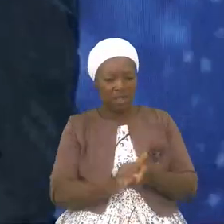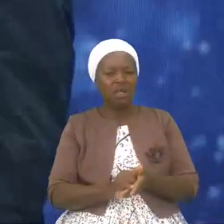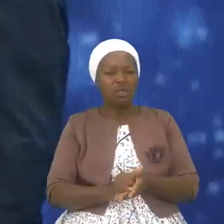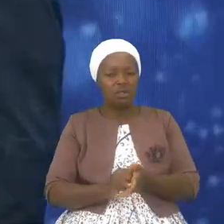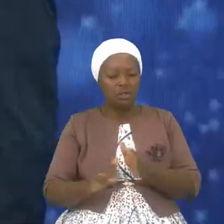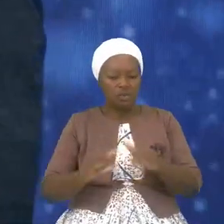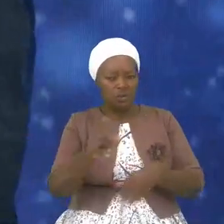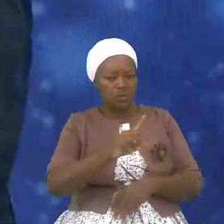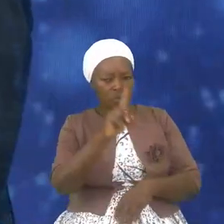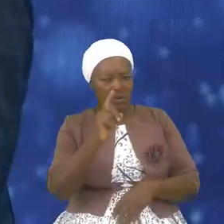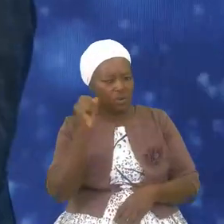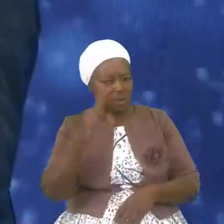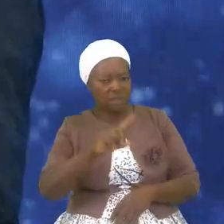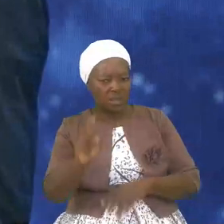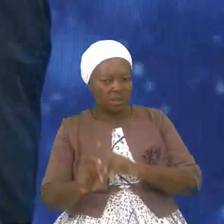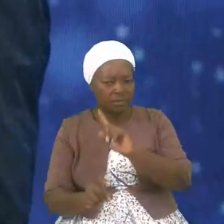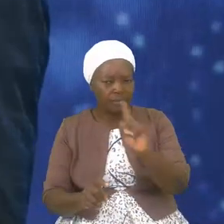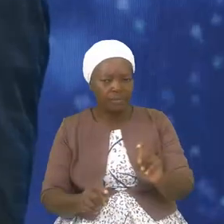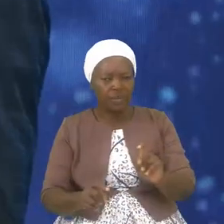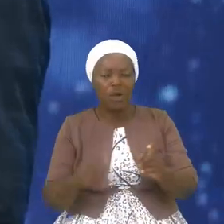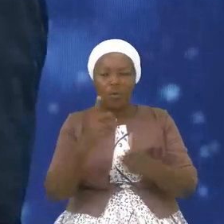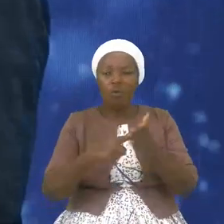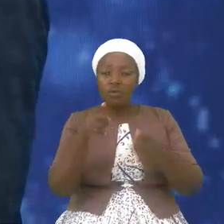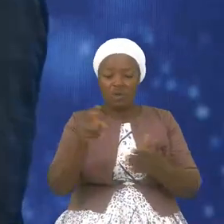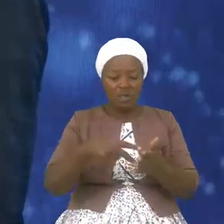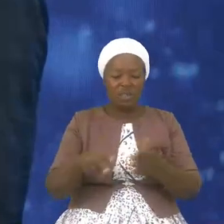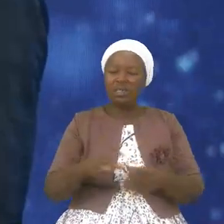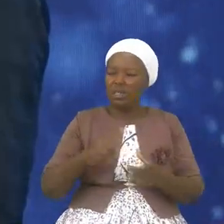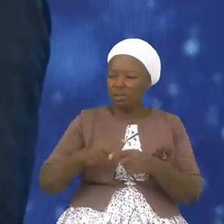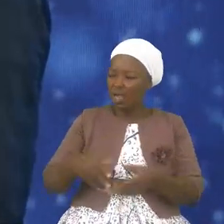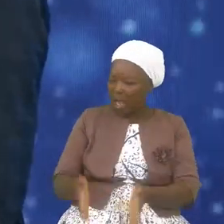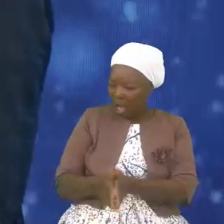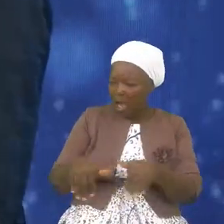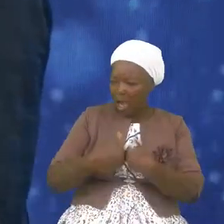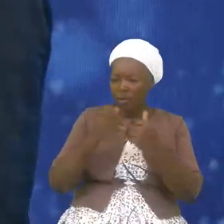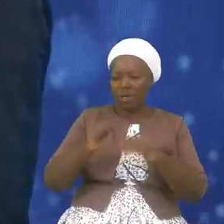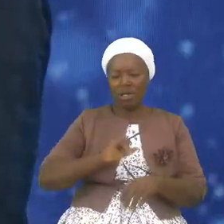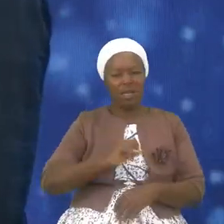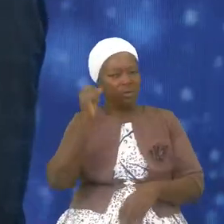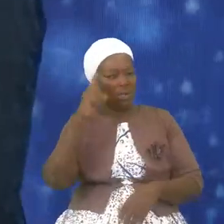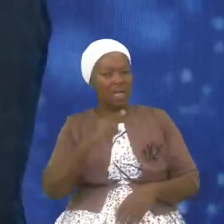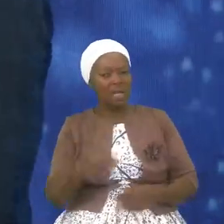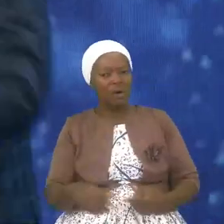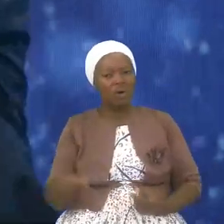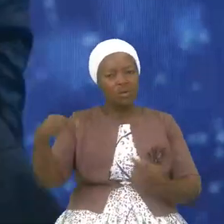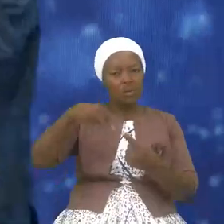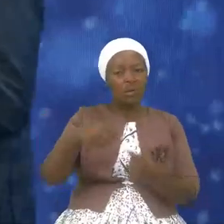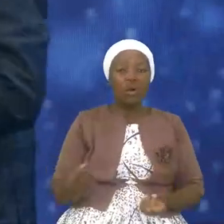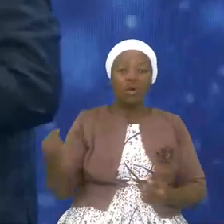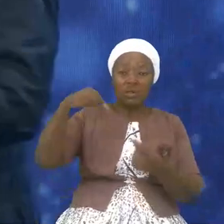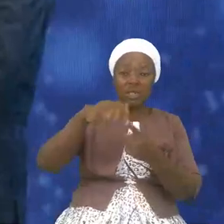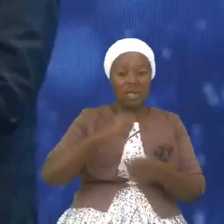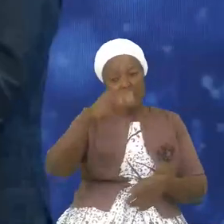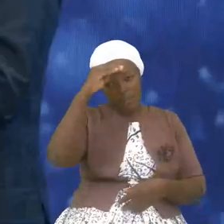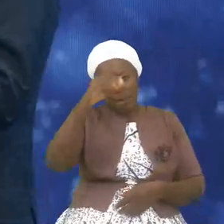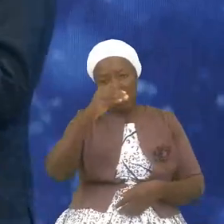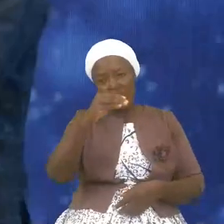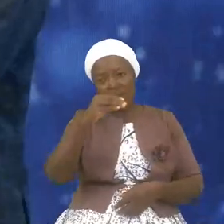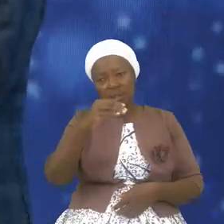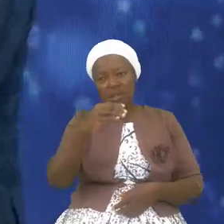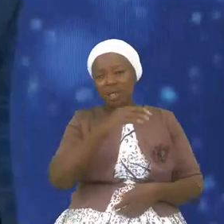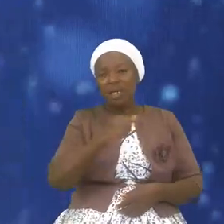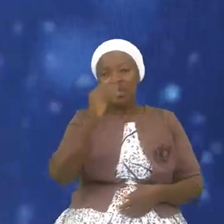comprends ce que tu lis? Comment puis-je comprendre si quelqu'un ne me... un enseignant,